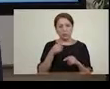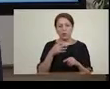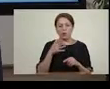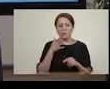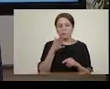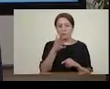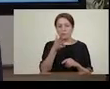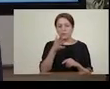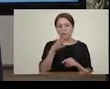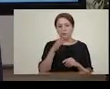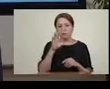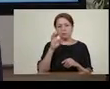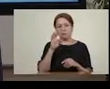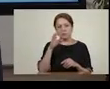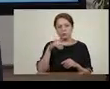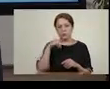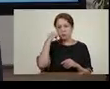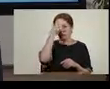yilgacha umr ko'radi.